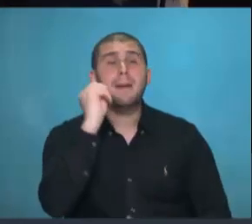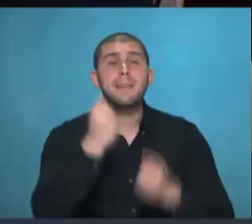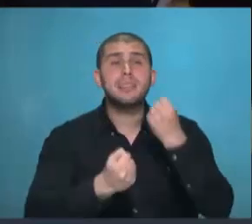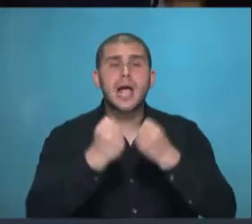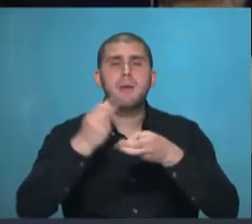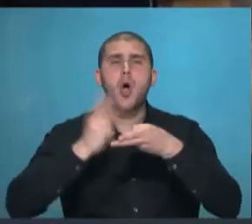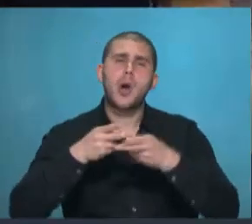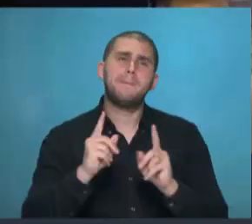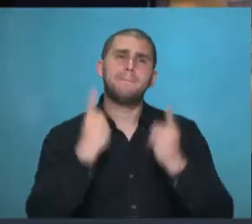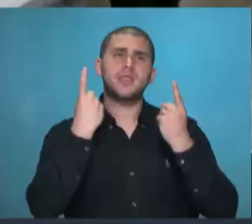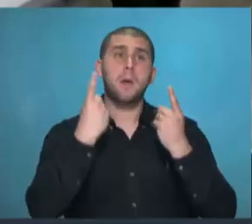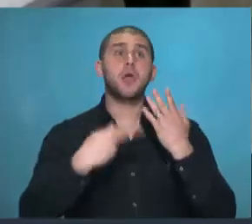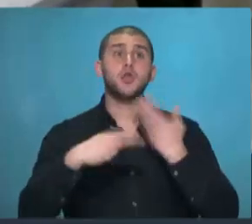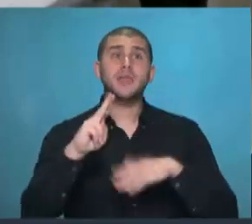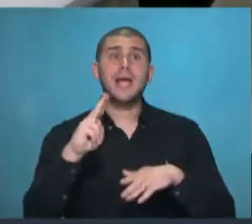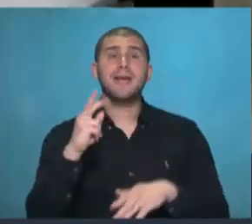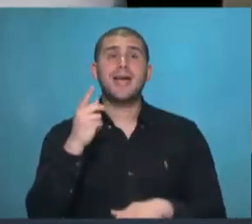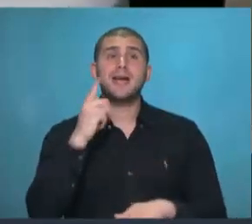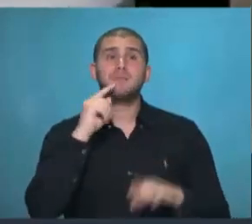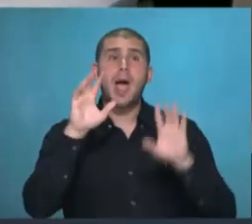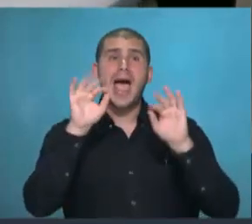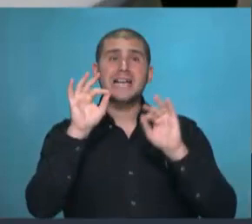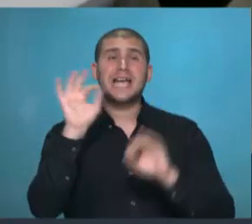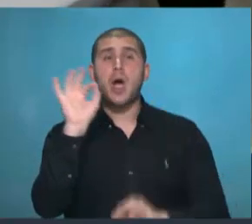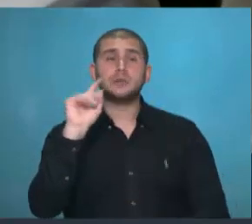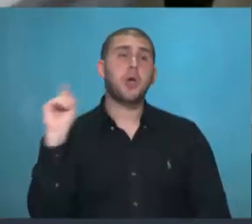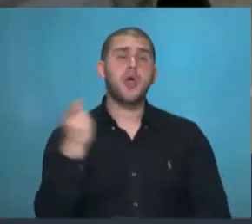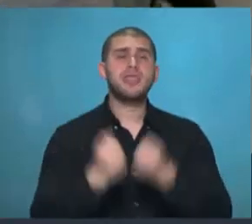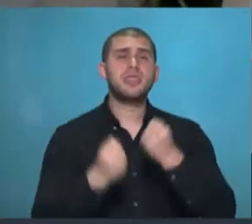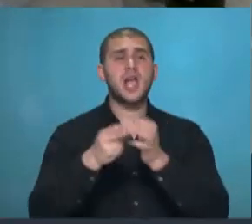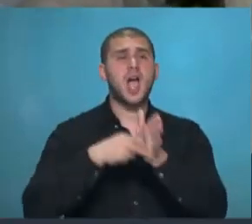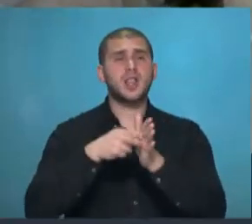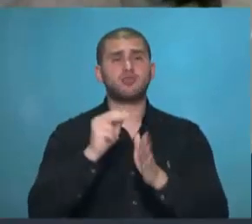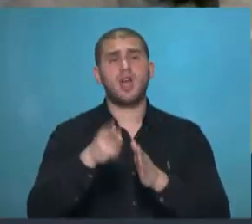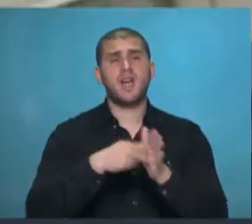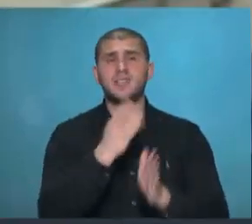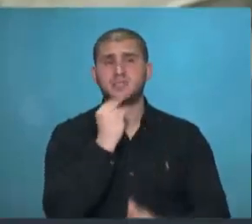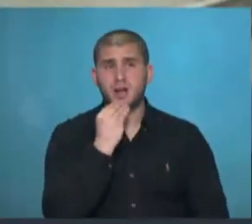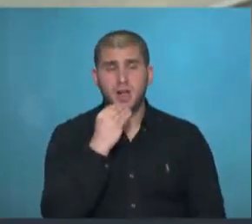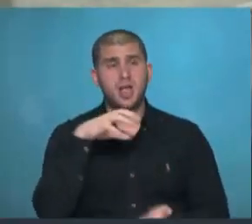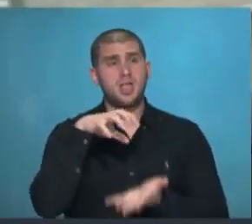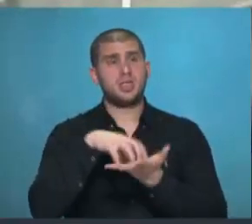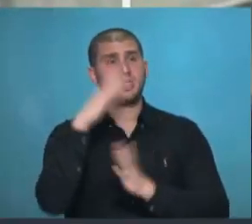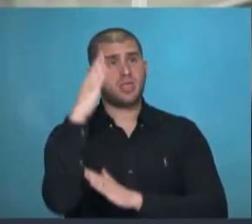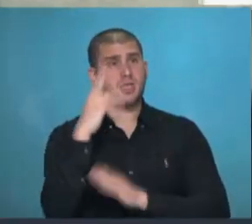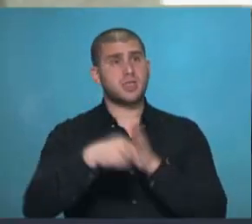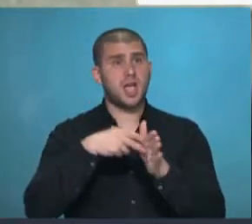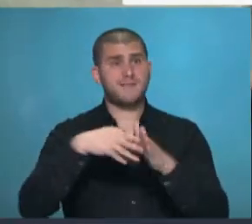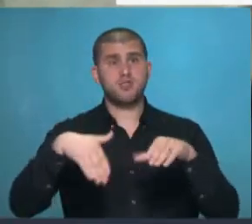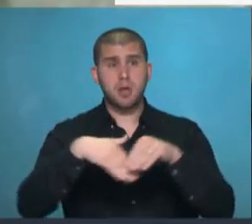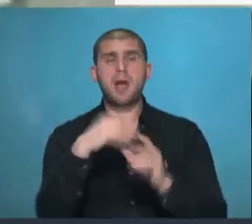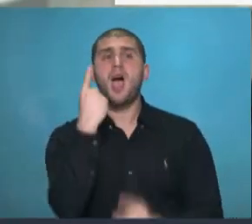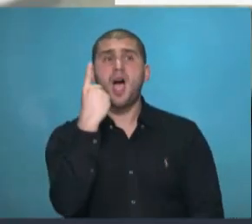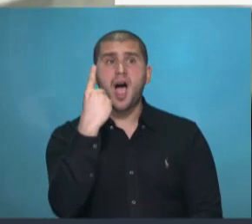לפתע, יותר מעשירית מנהגי הקטר של רכבת ישראל. תחנת רכבת השלום, עוד אחד